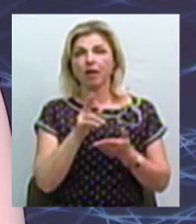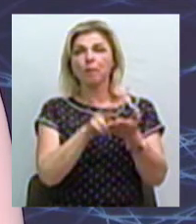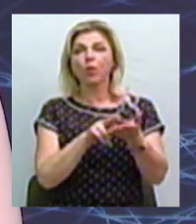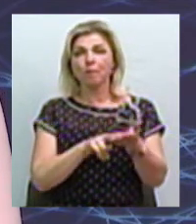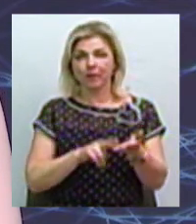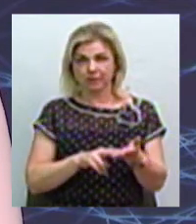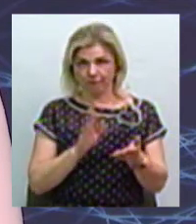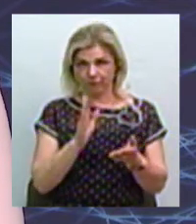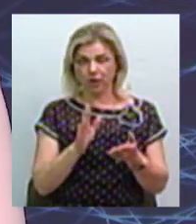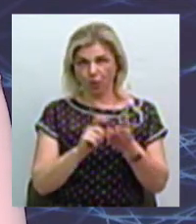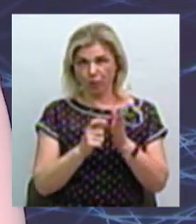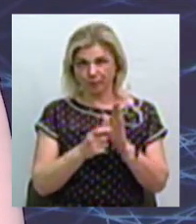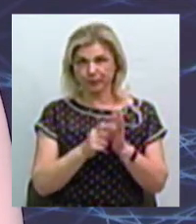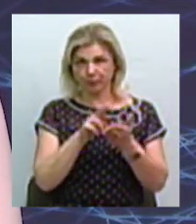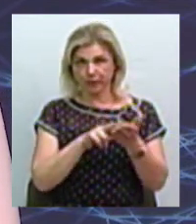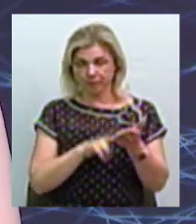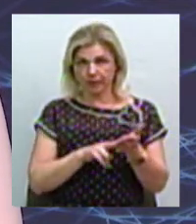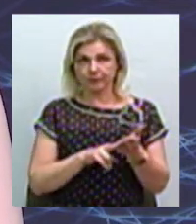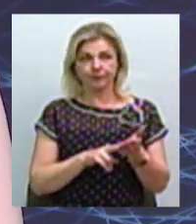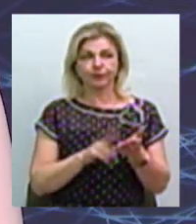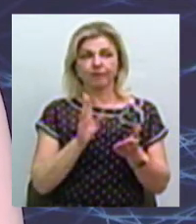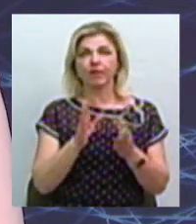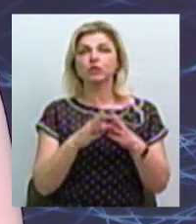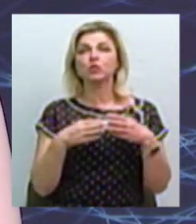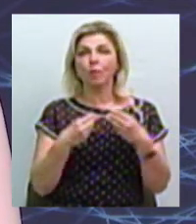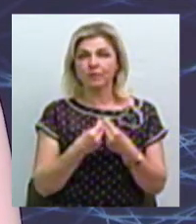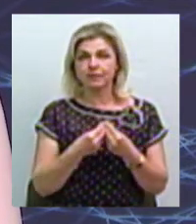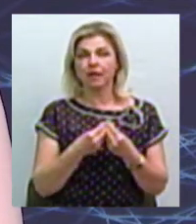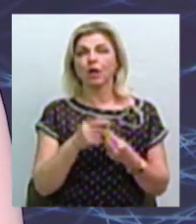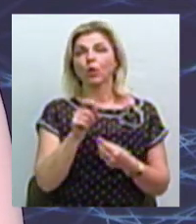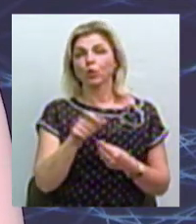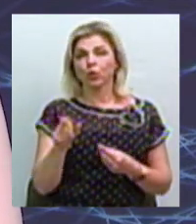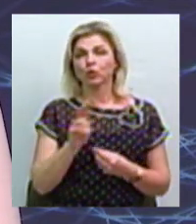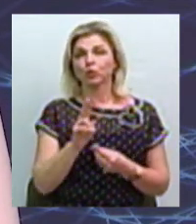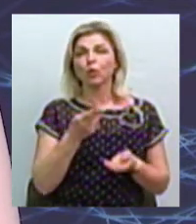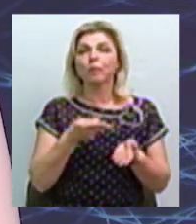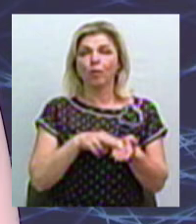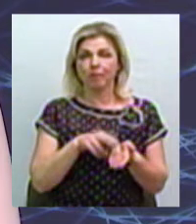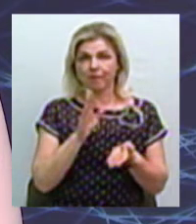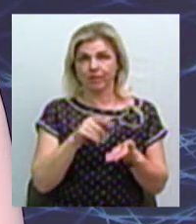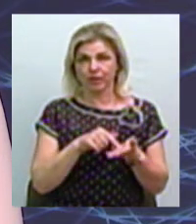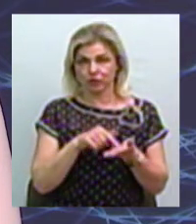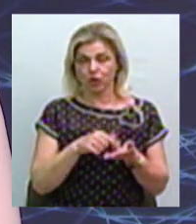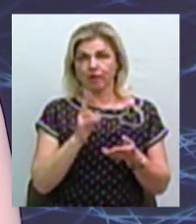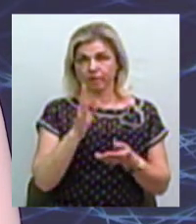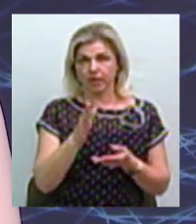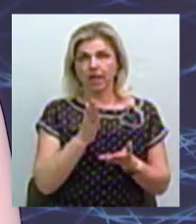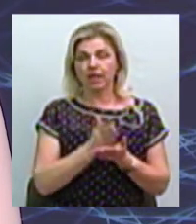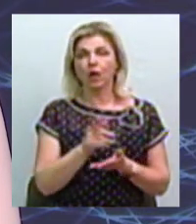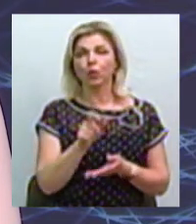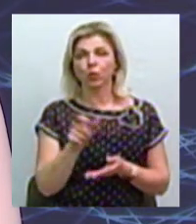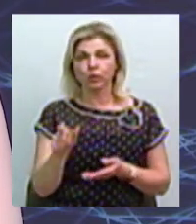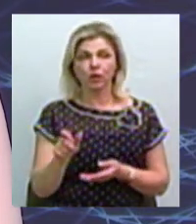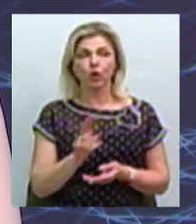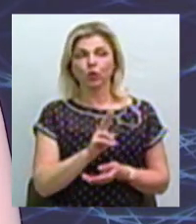житловому приміщенні або у складі родини осіб, які зареєстровані у житловому приміщенні, є особи,